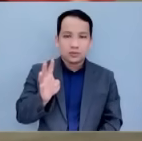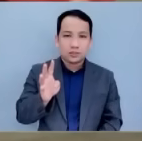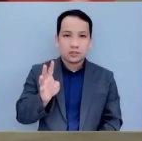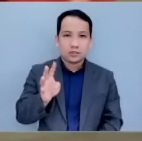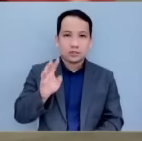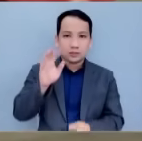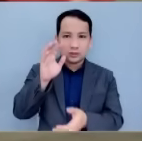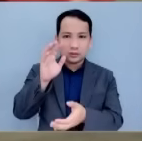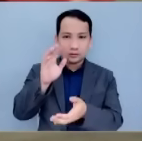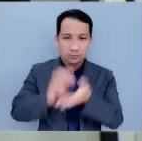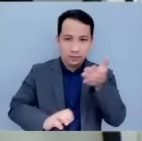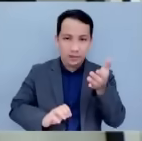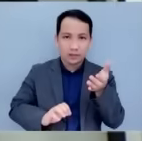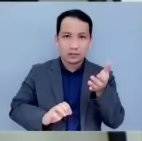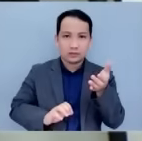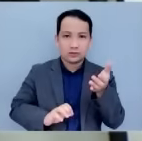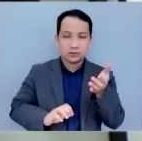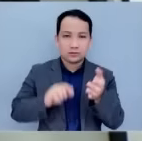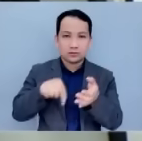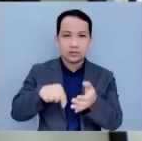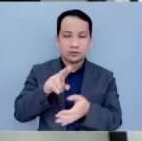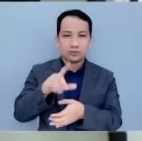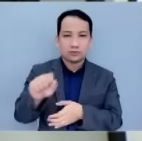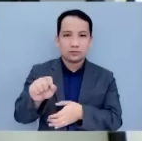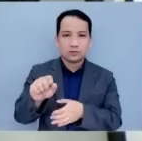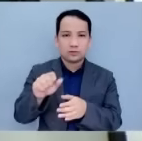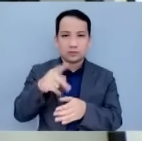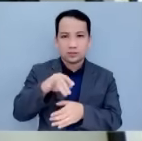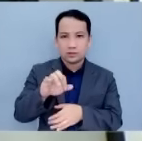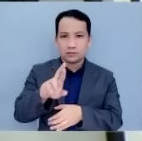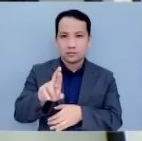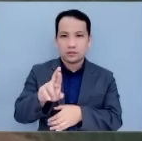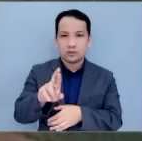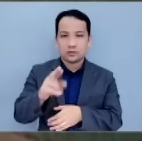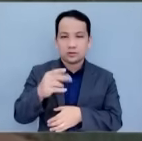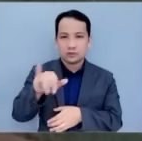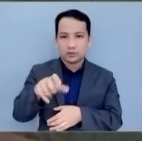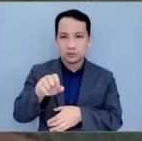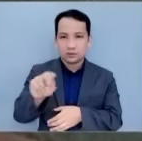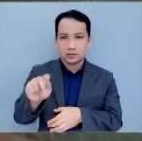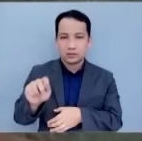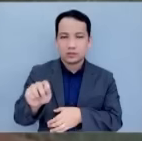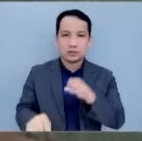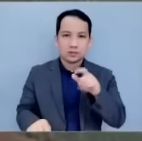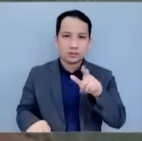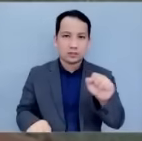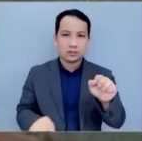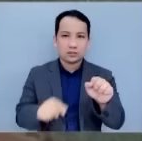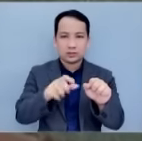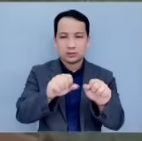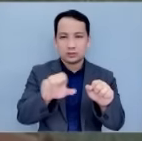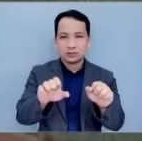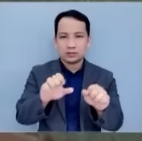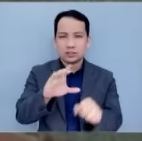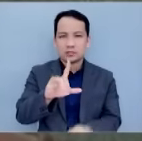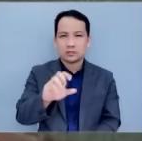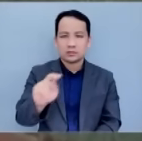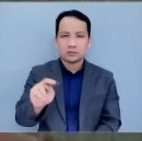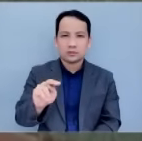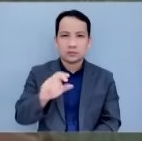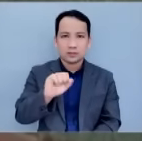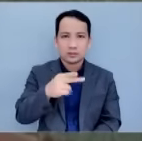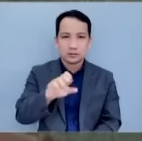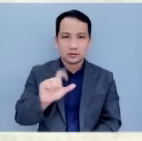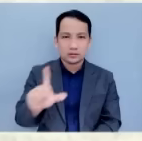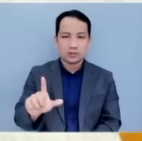para sa kumpanya ng Uni-Oil, Petrogas, Jetty Petroleum, Caltex, Sea Oil, Clean Fuel at Shell. May